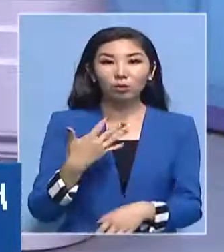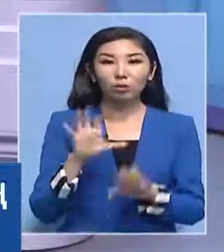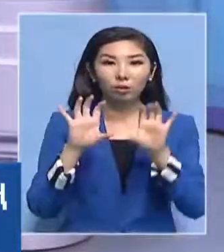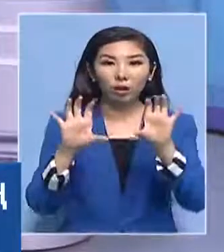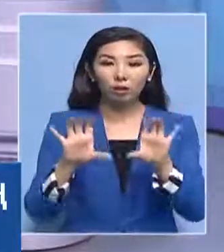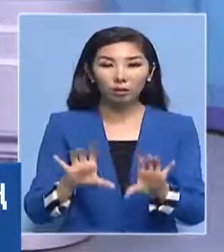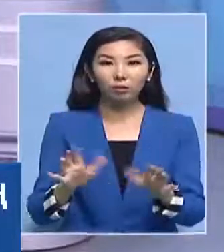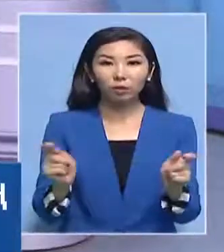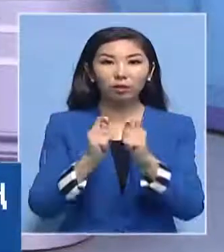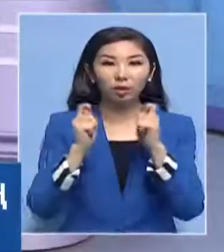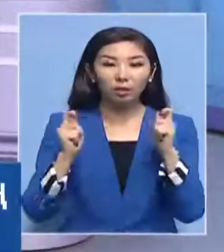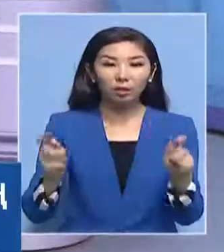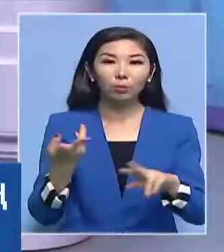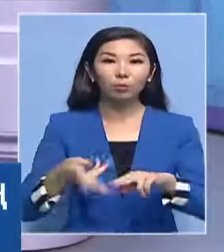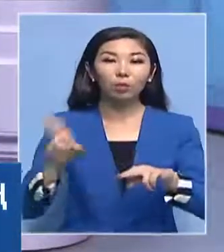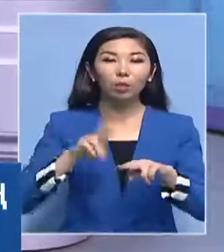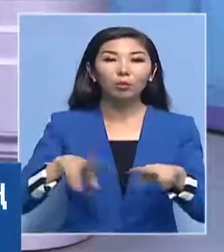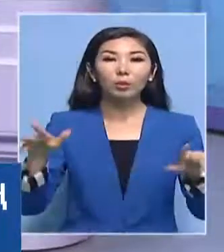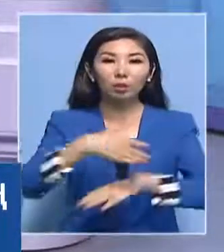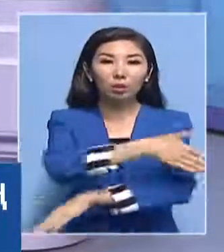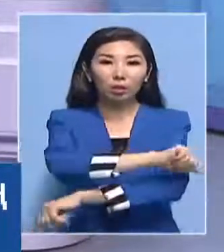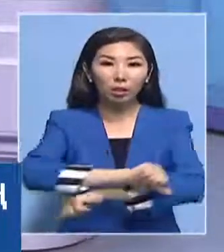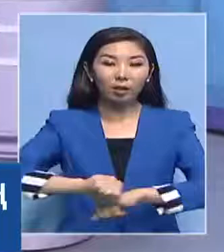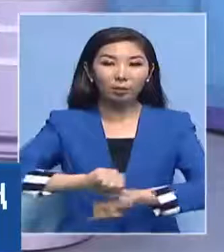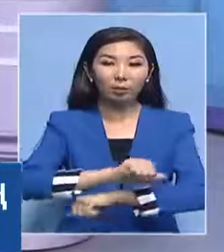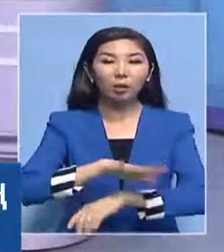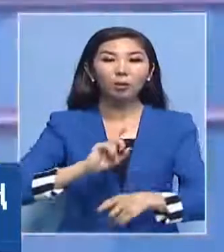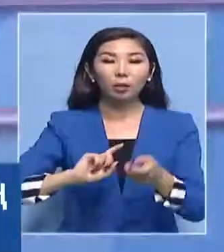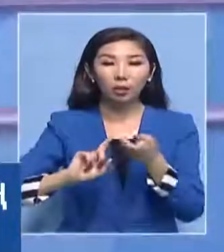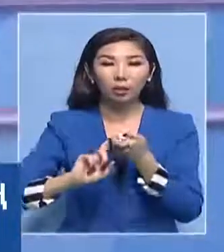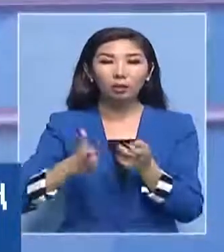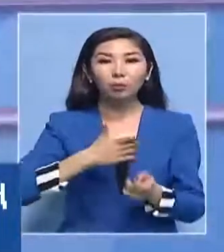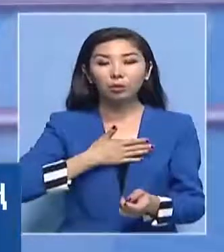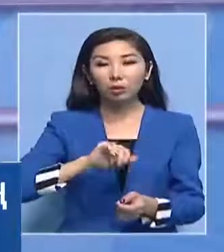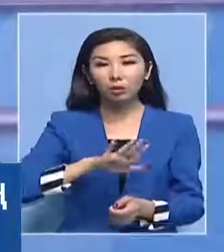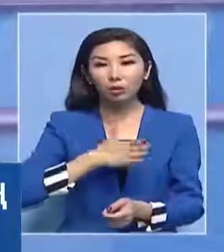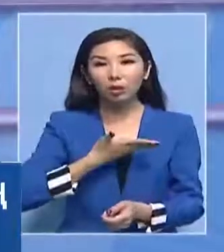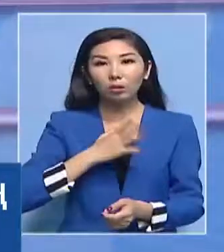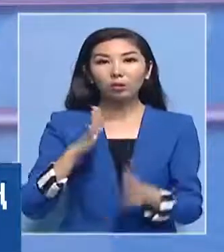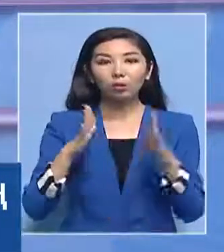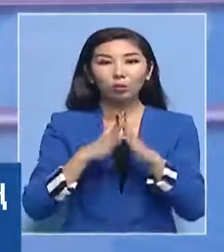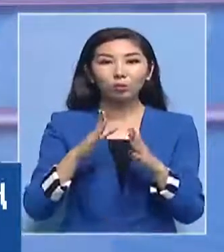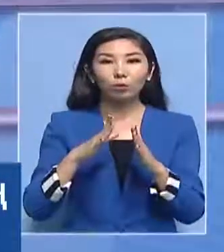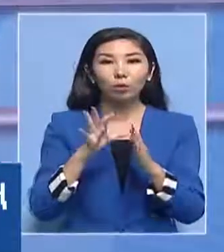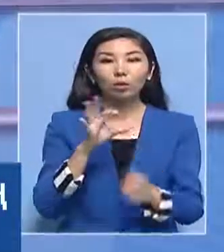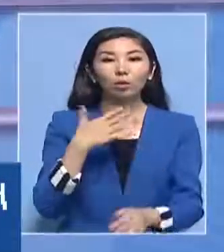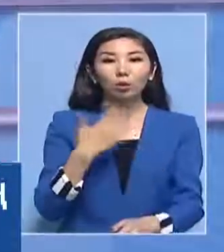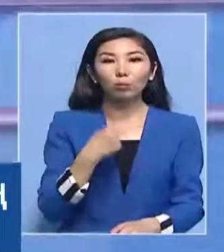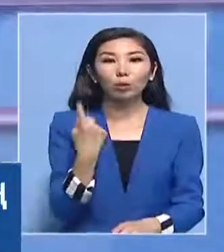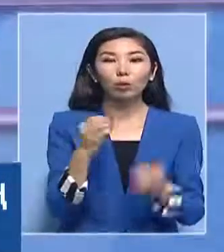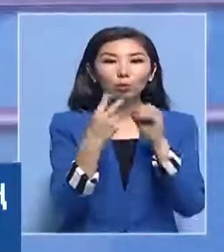заң клиникасы ашылды. Бұл мекенжайы, телефон нөмірлері болса. Біздің дом союзы